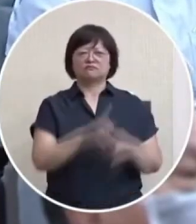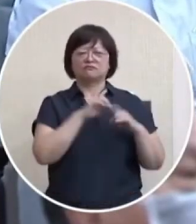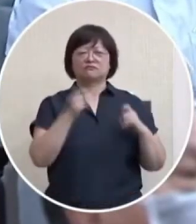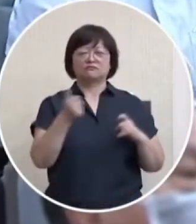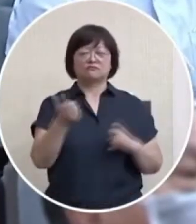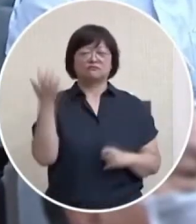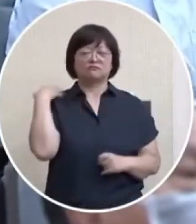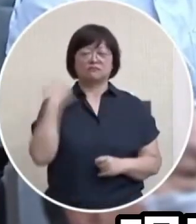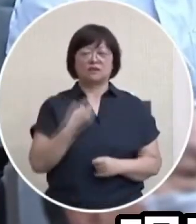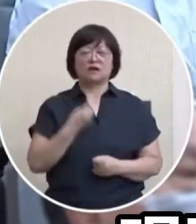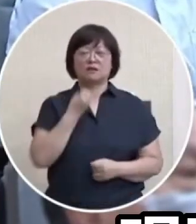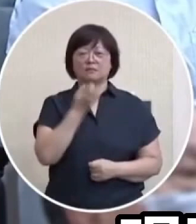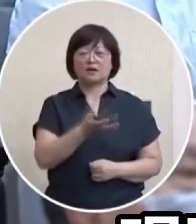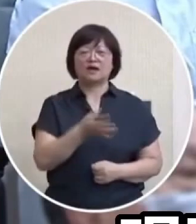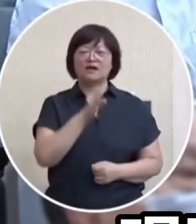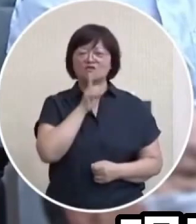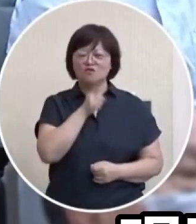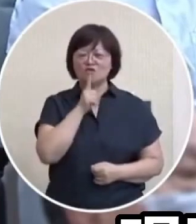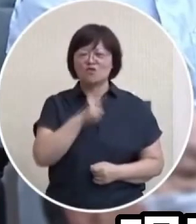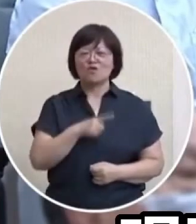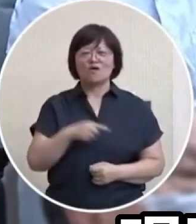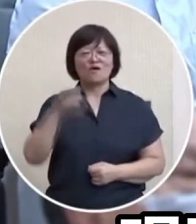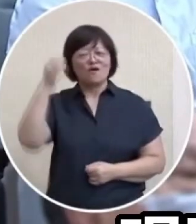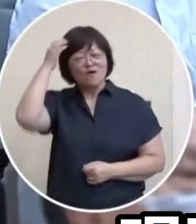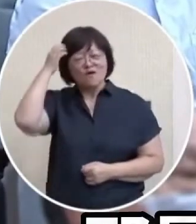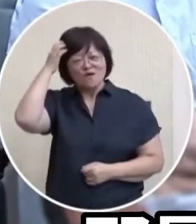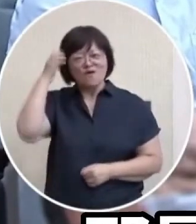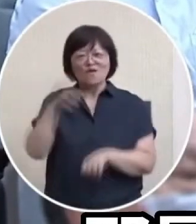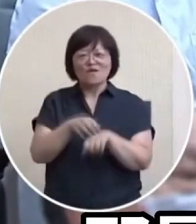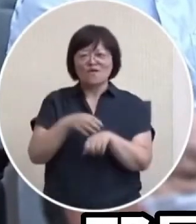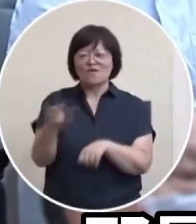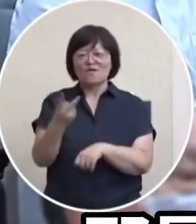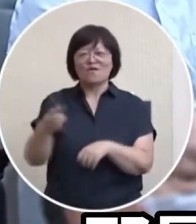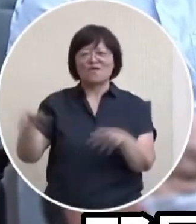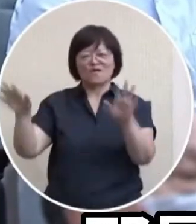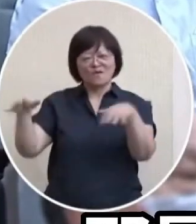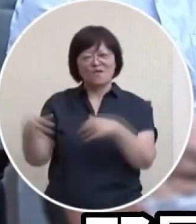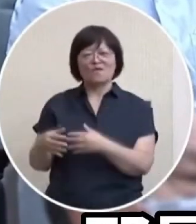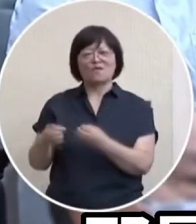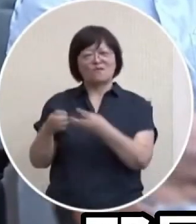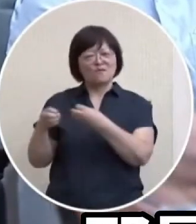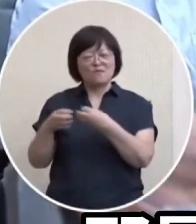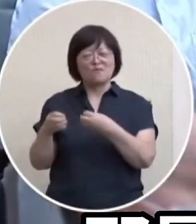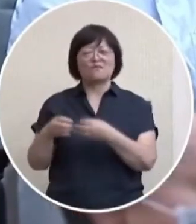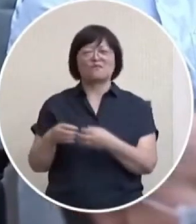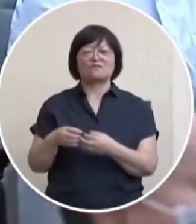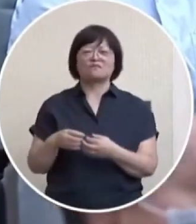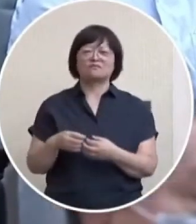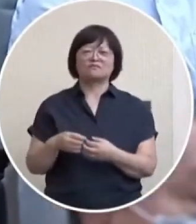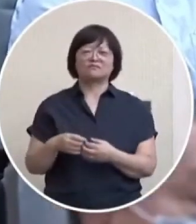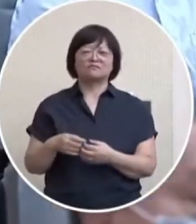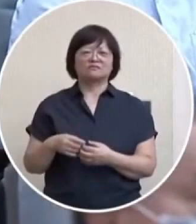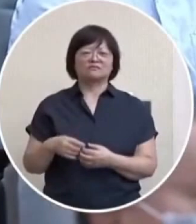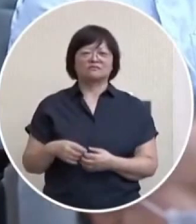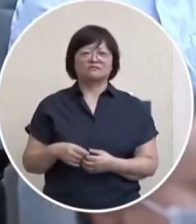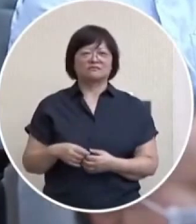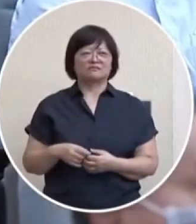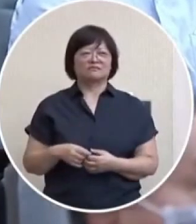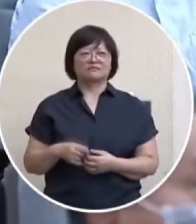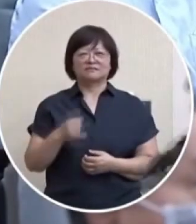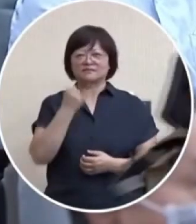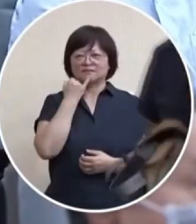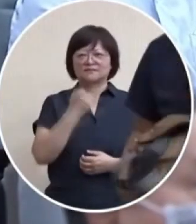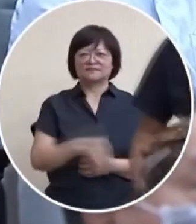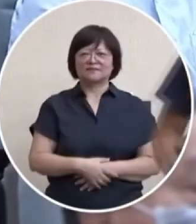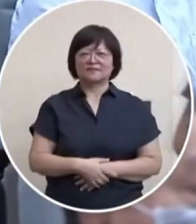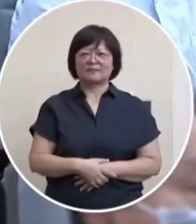侯两位喝咖啡是可以不设前提的。那是否不设前提也包括最后为了整合可以不选，